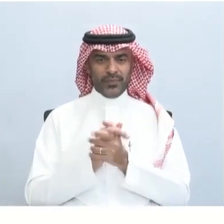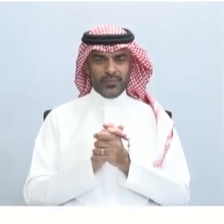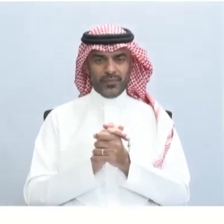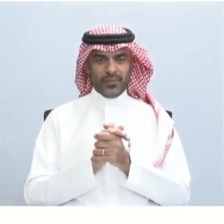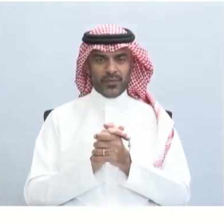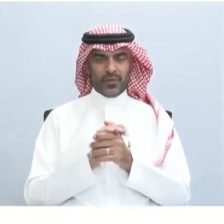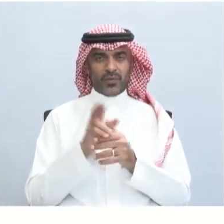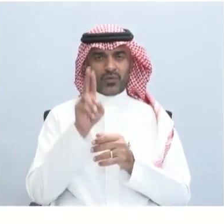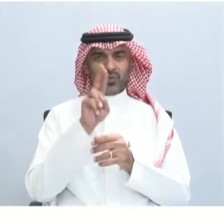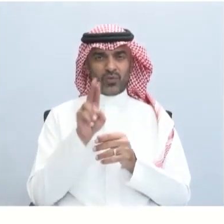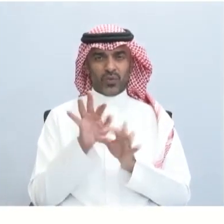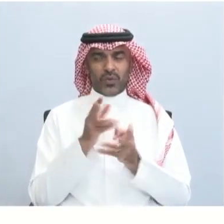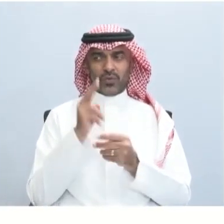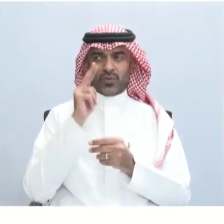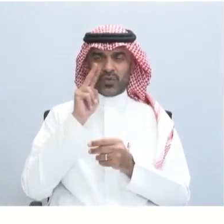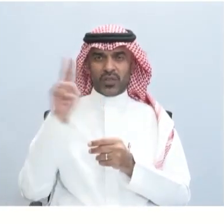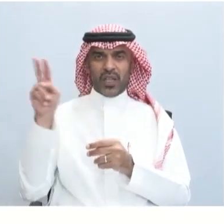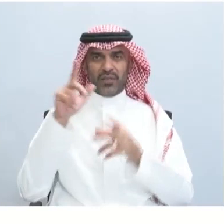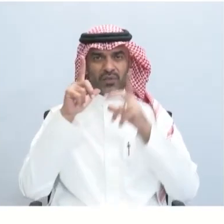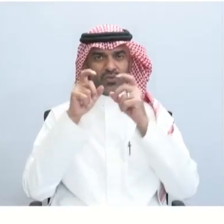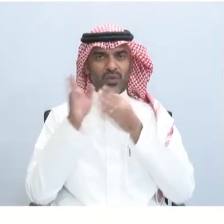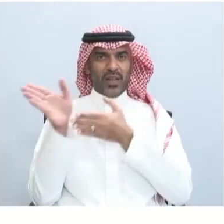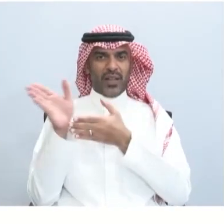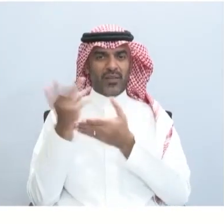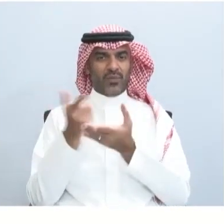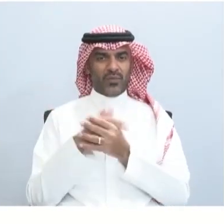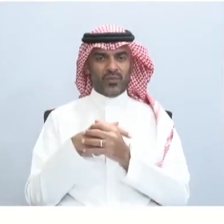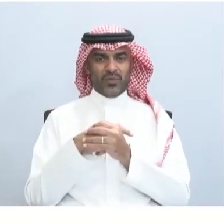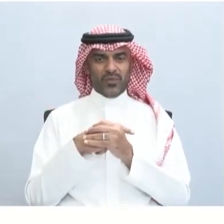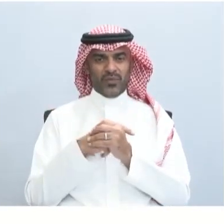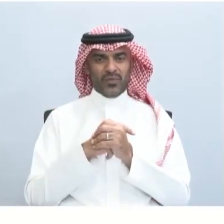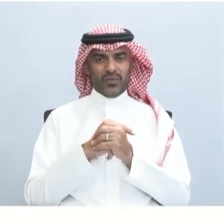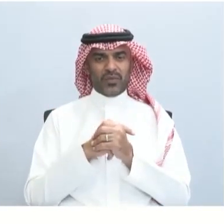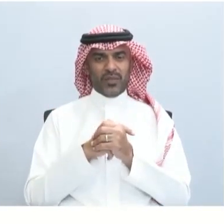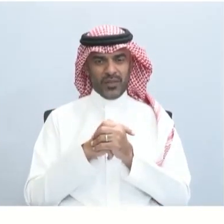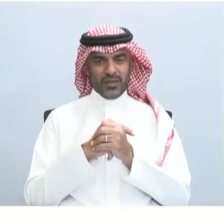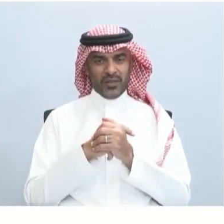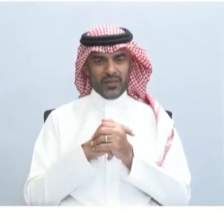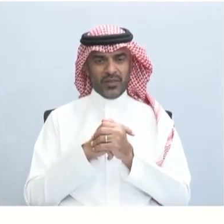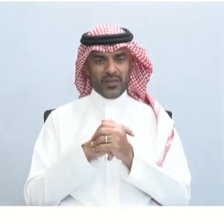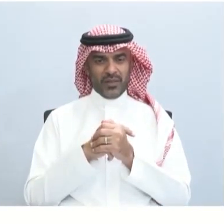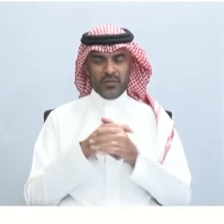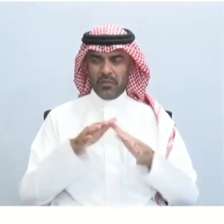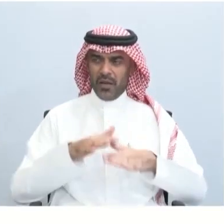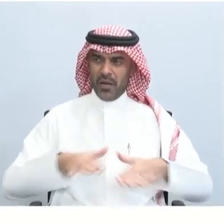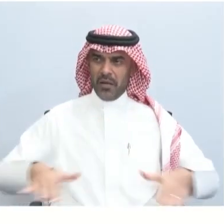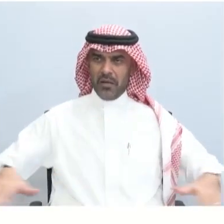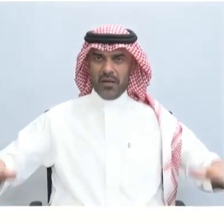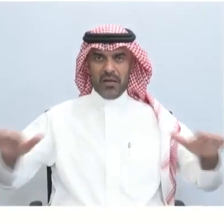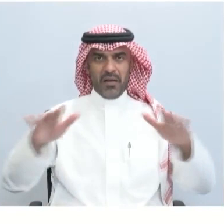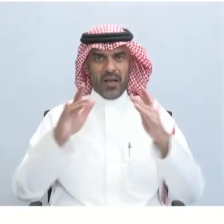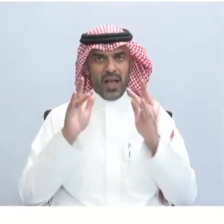ماذا تشاهدون ابنائي وبناتي في هذه الصوره نعم طبيعه ايضا